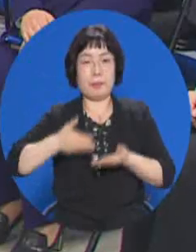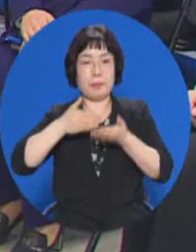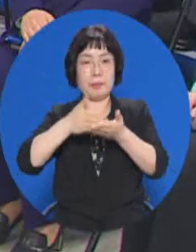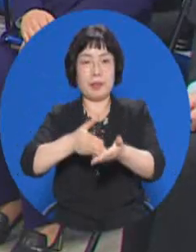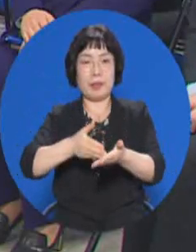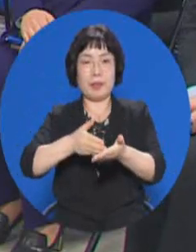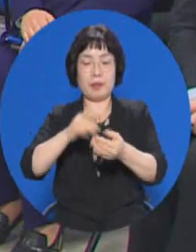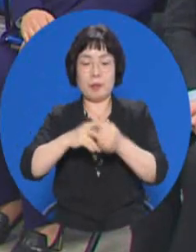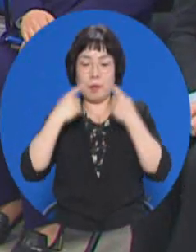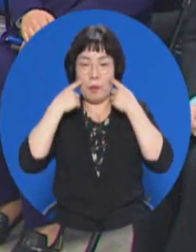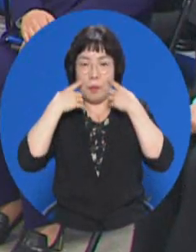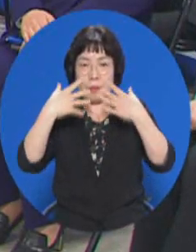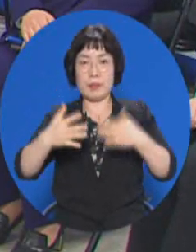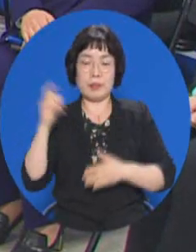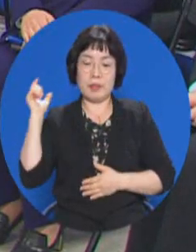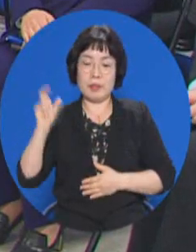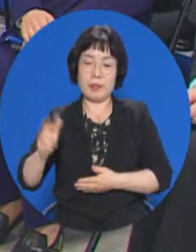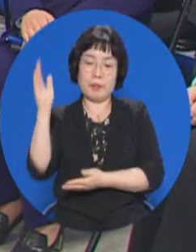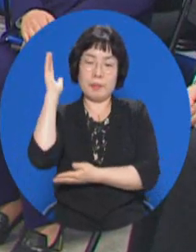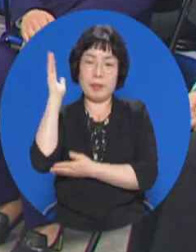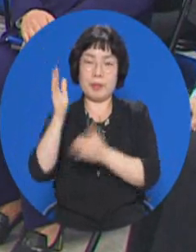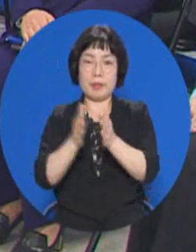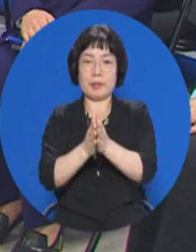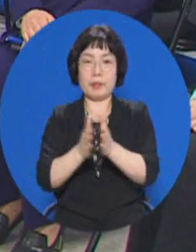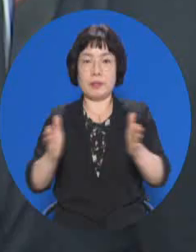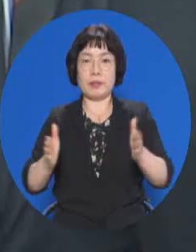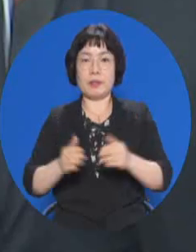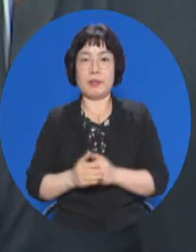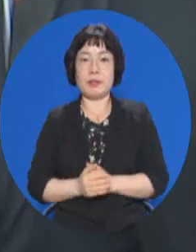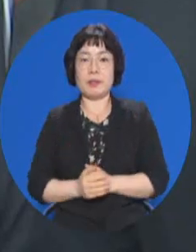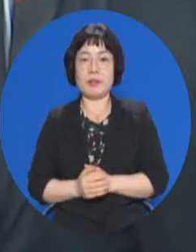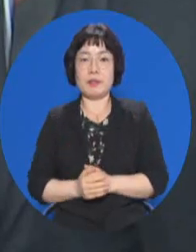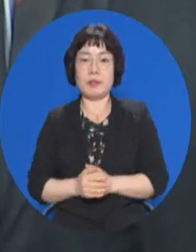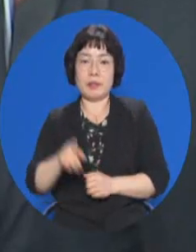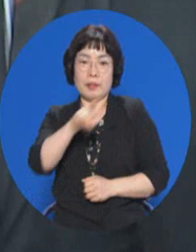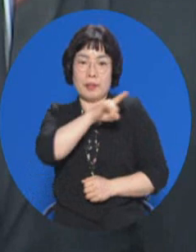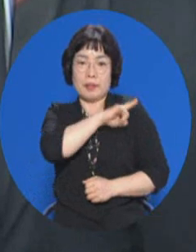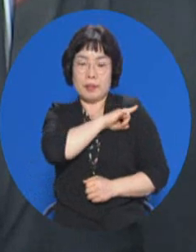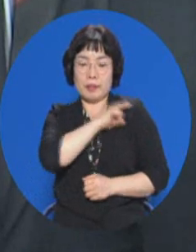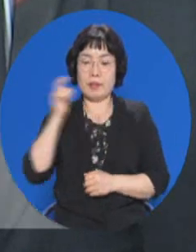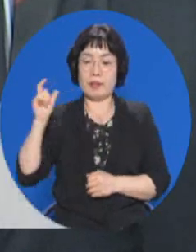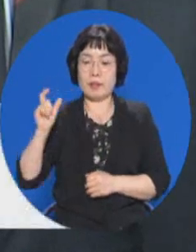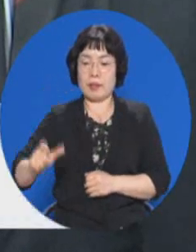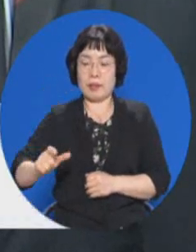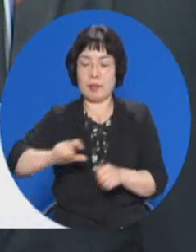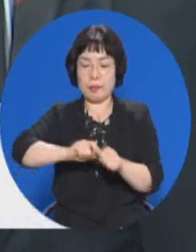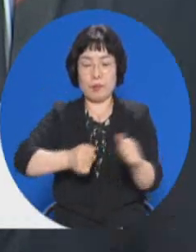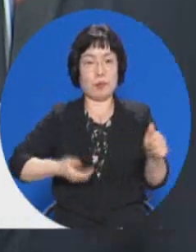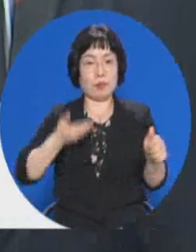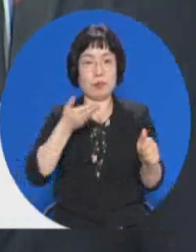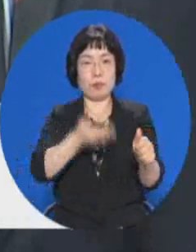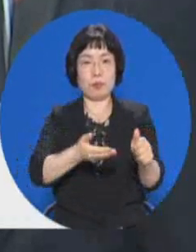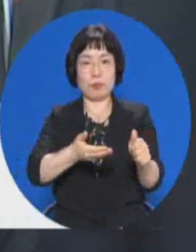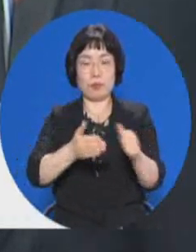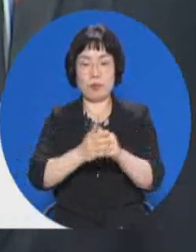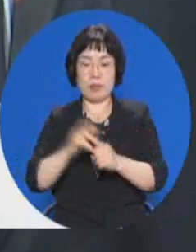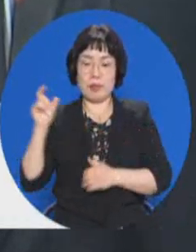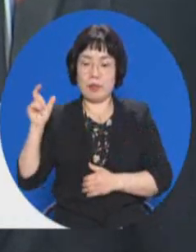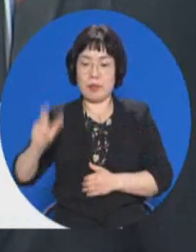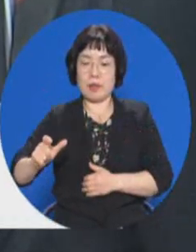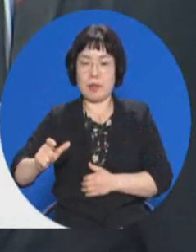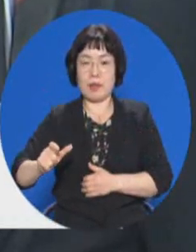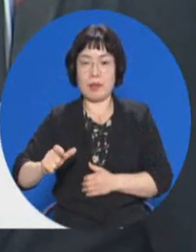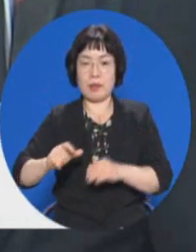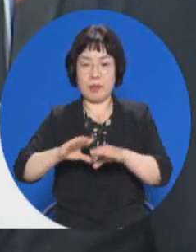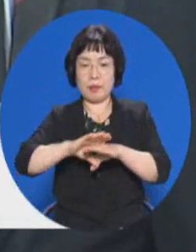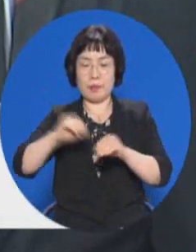좀 더 확실하고 강한 메시지를 내기 시작했습니다. 가장 강력하게 응징하고 가장 강력한 재발